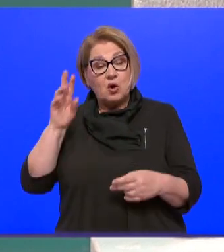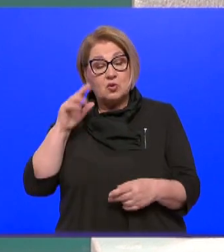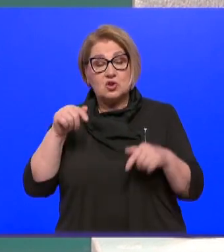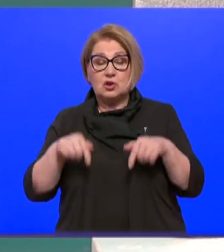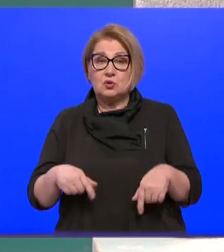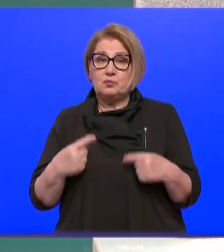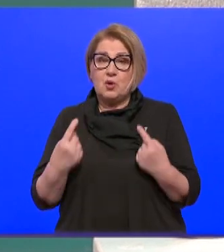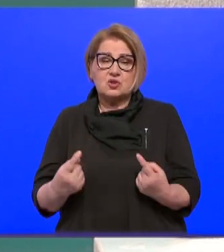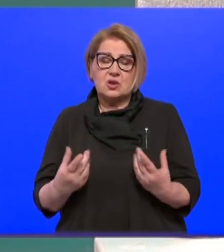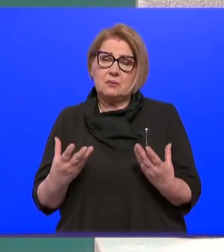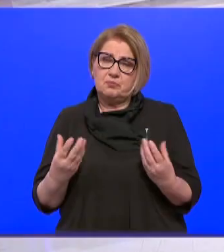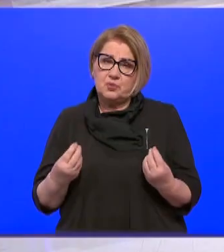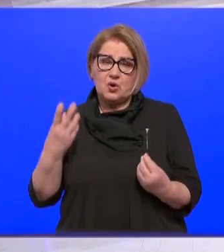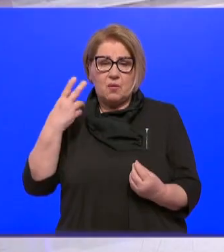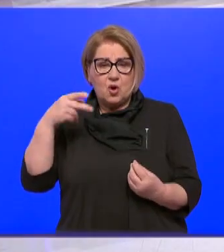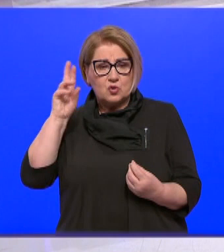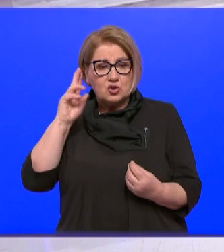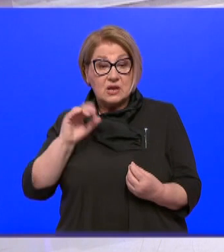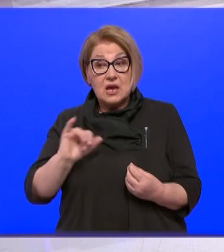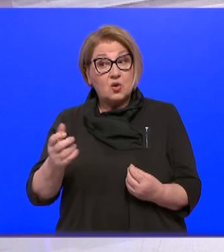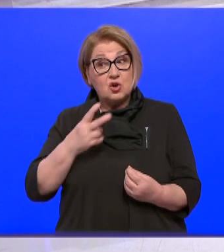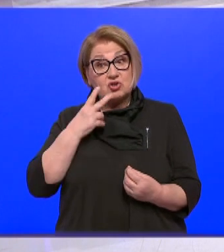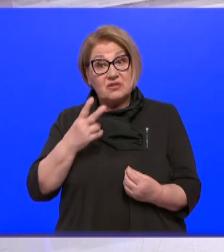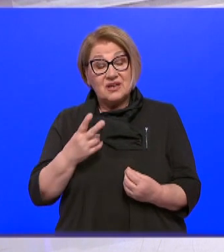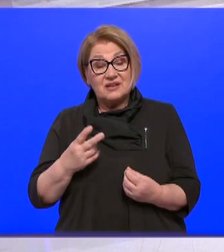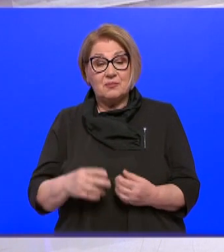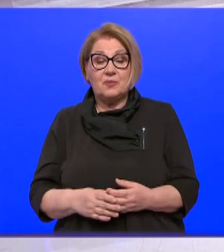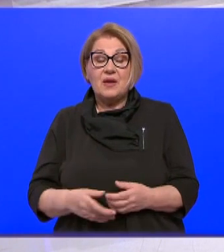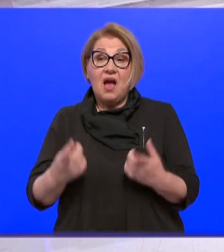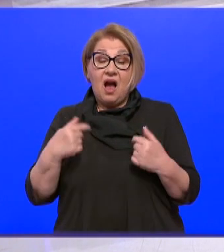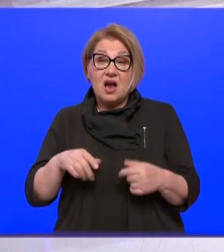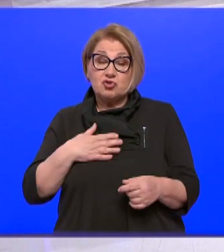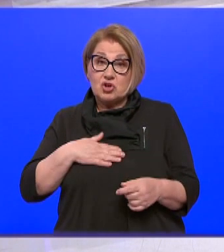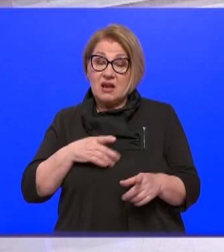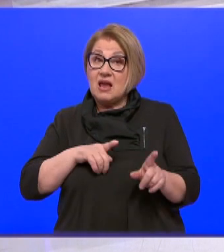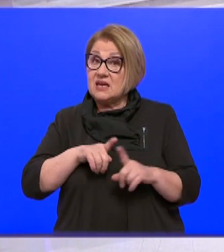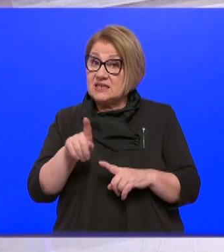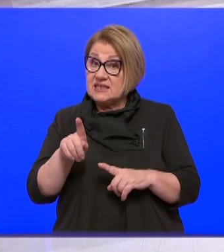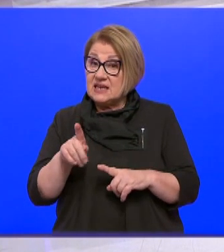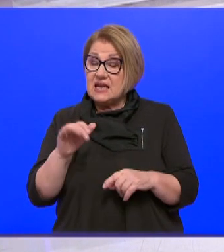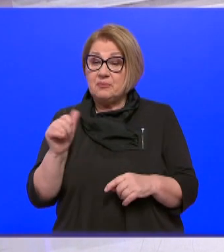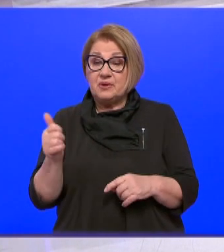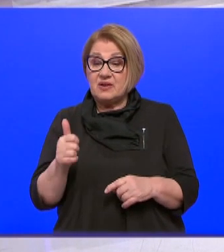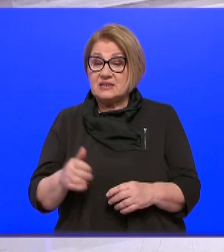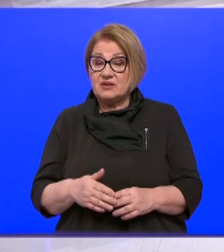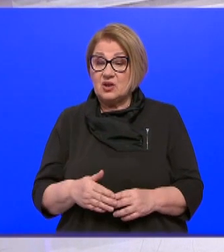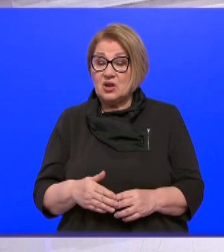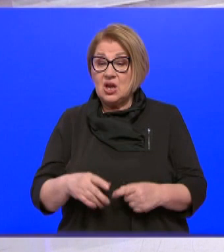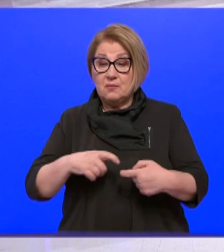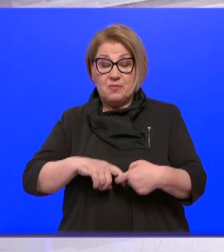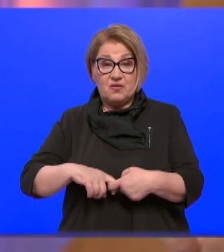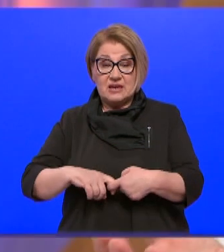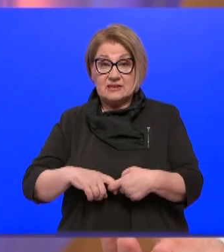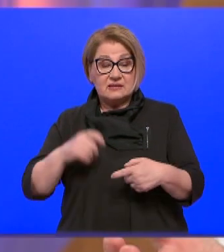veliki potencijal koji još nije došao do izražaja. A cilj nam je prvenstveno